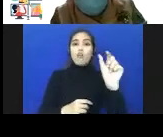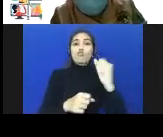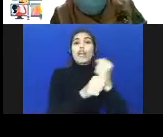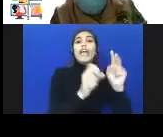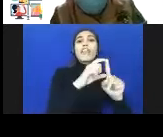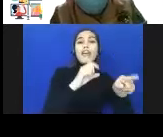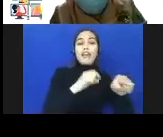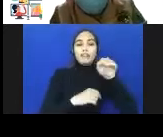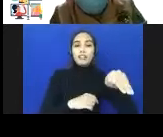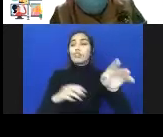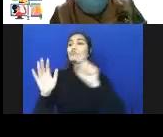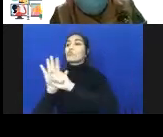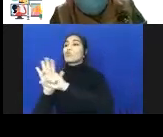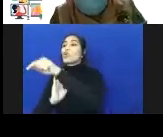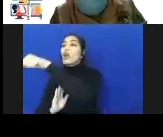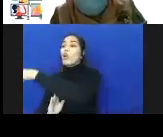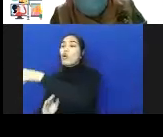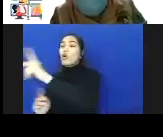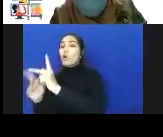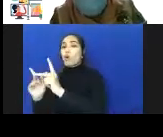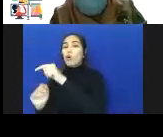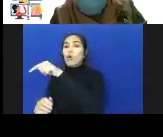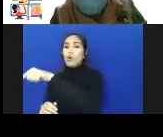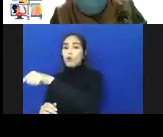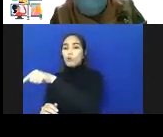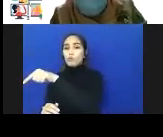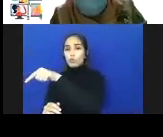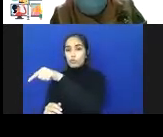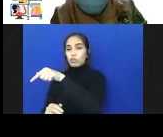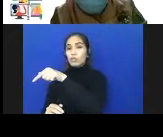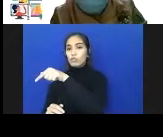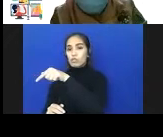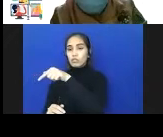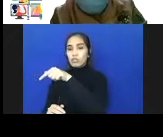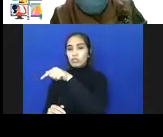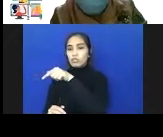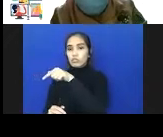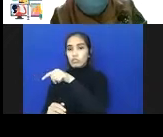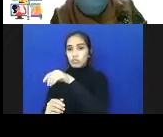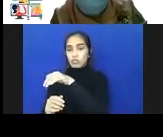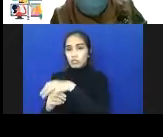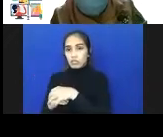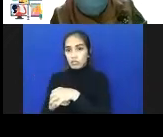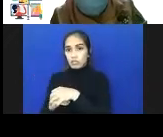ruang pendaftaran. Setelah dari ruang pendaftaran, kalau untuk bayi